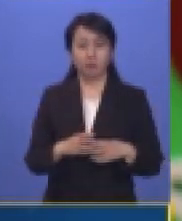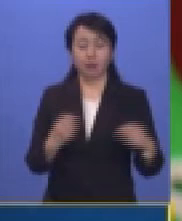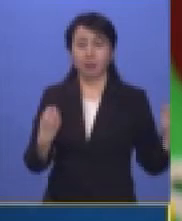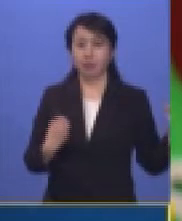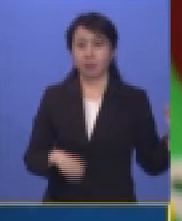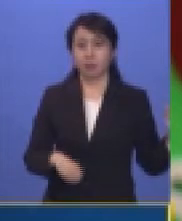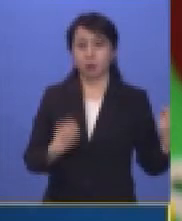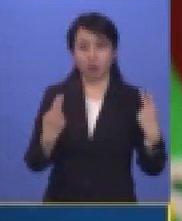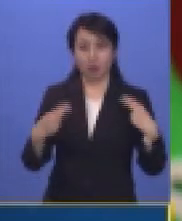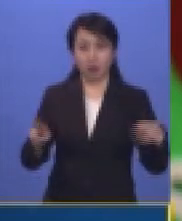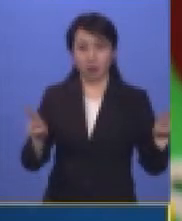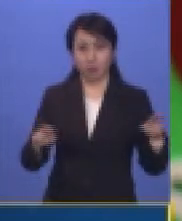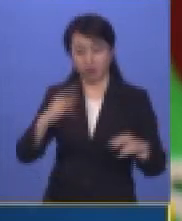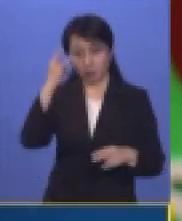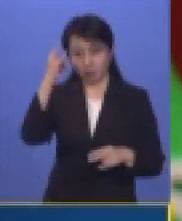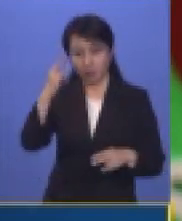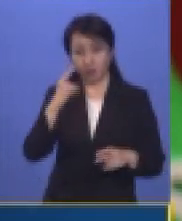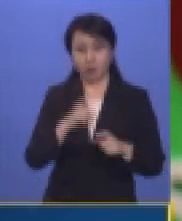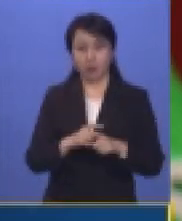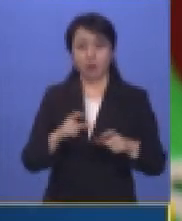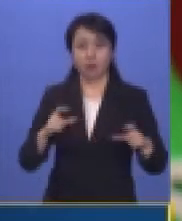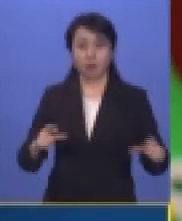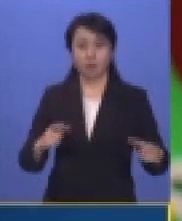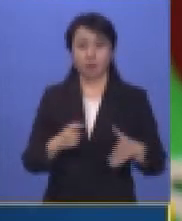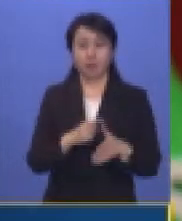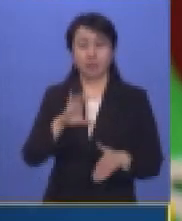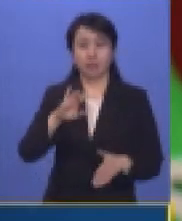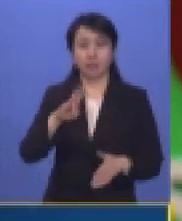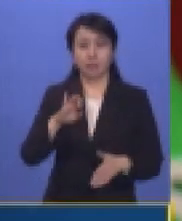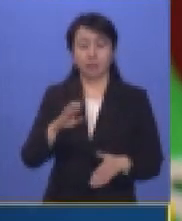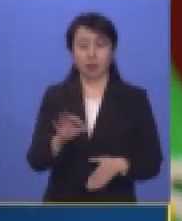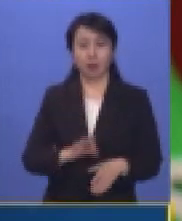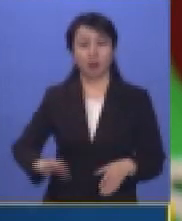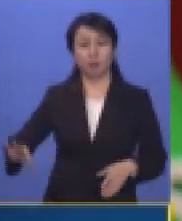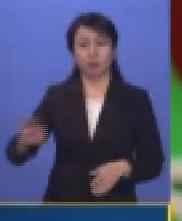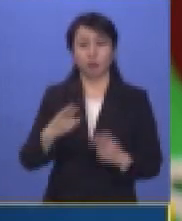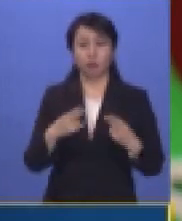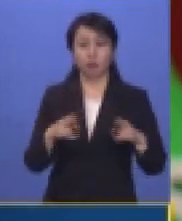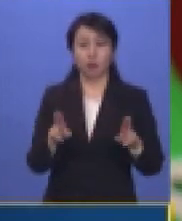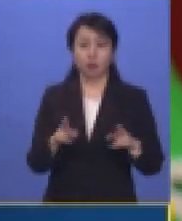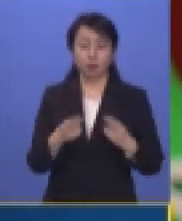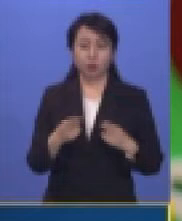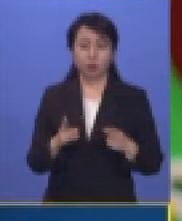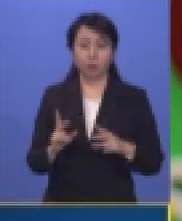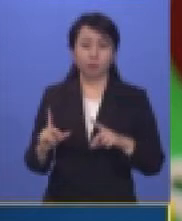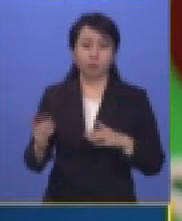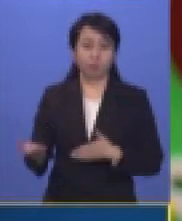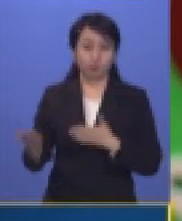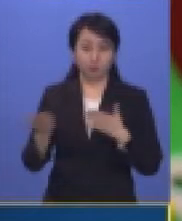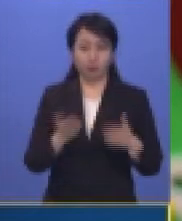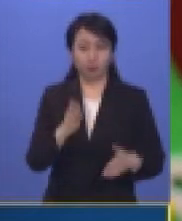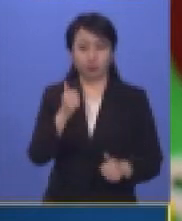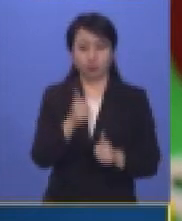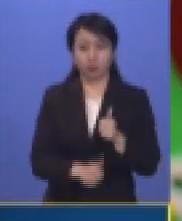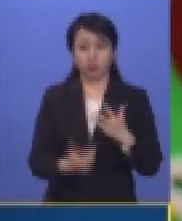инструментальный оркестр казахский имени Сейгсеры нашей областной филармонии. Приезжают в